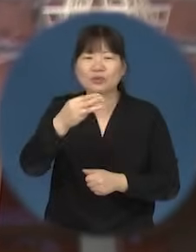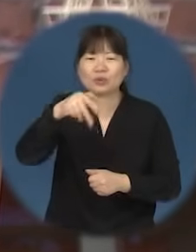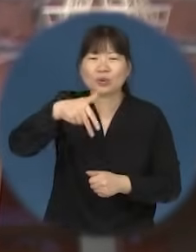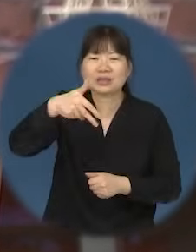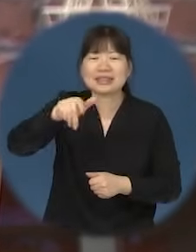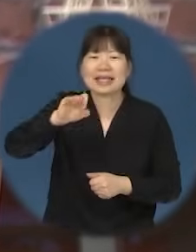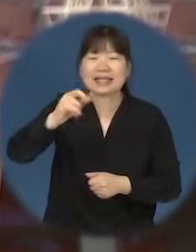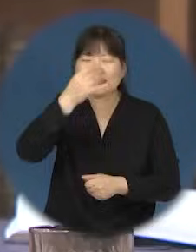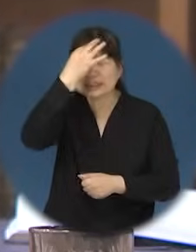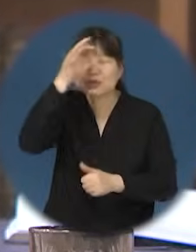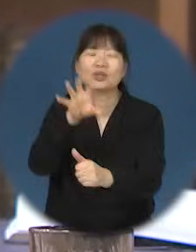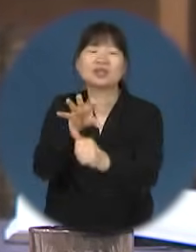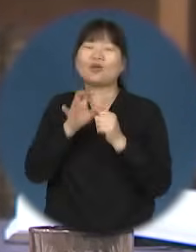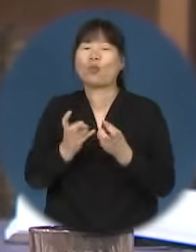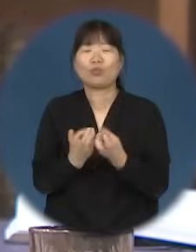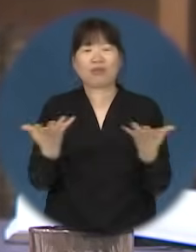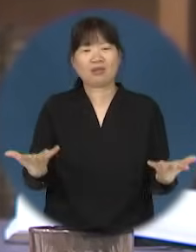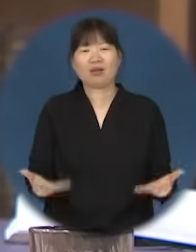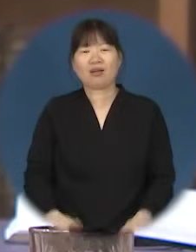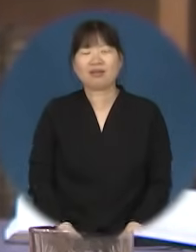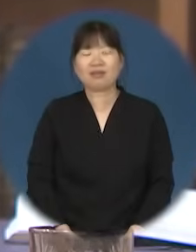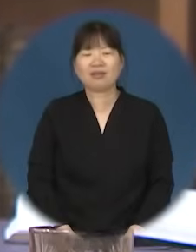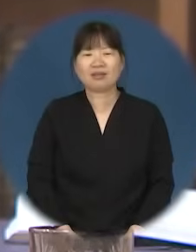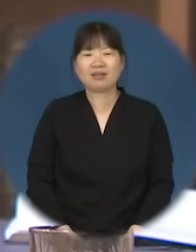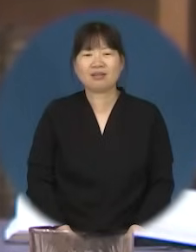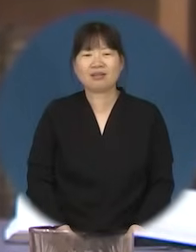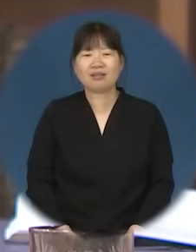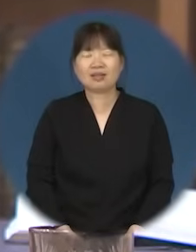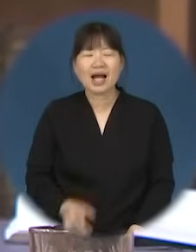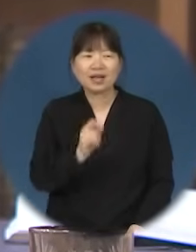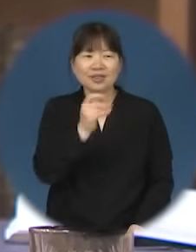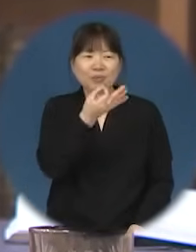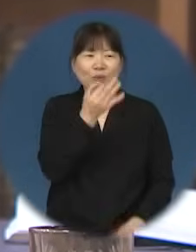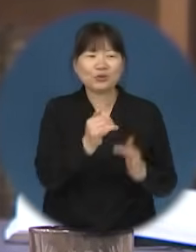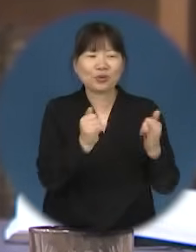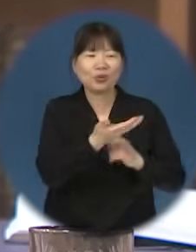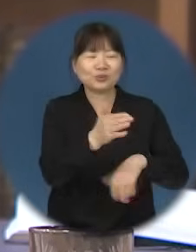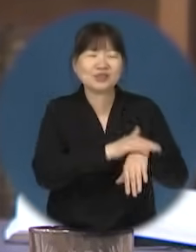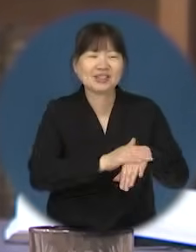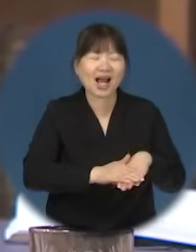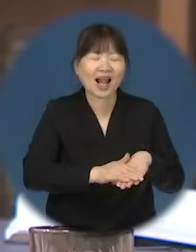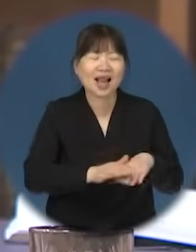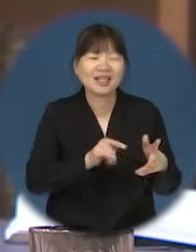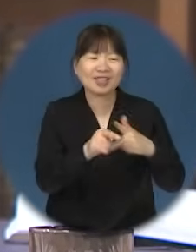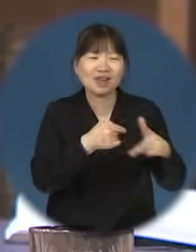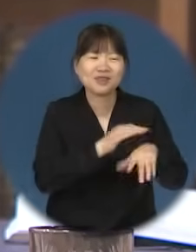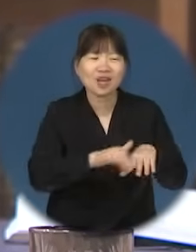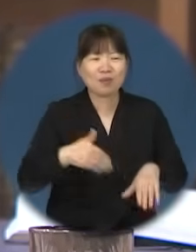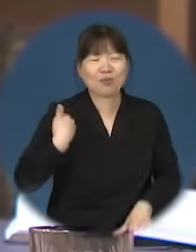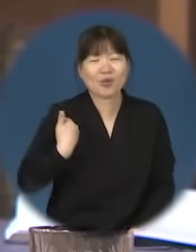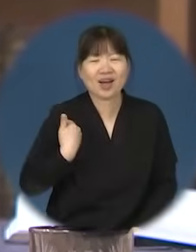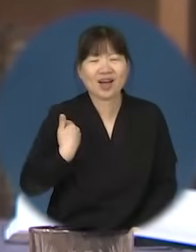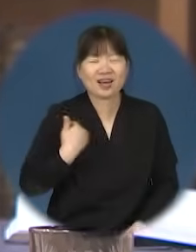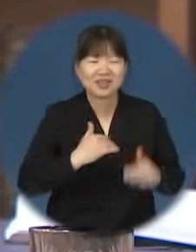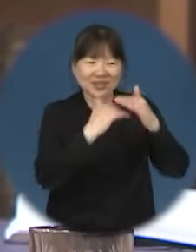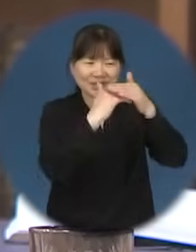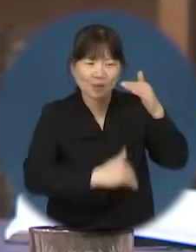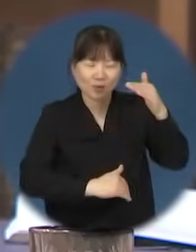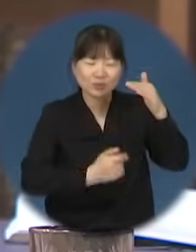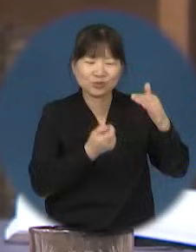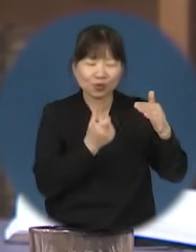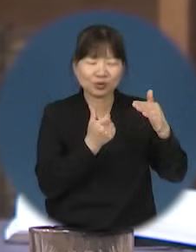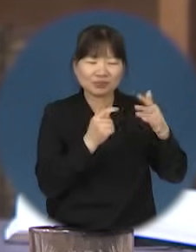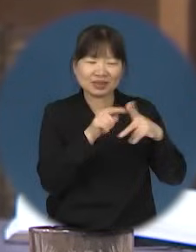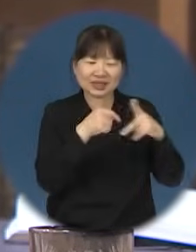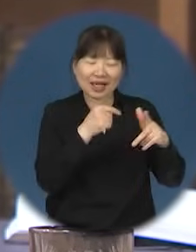거죠. 아유 지금까지 우리 시청자분들이 잘 따라오고 계신가 모르겠는데 지금까지 온 것만 갖고 제가 조금 보면